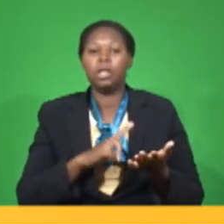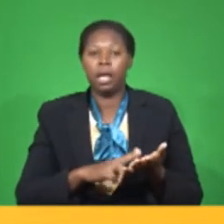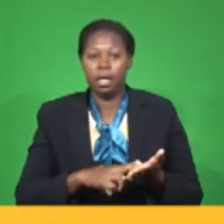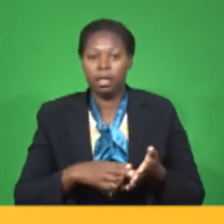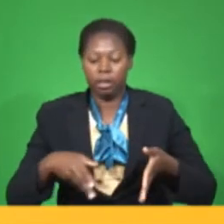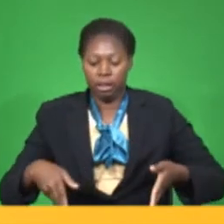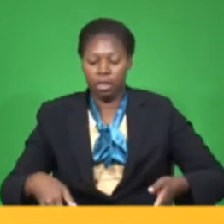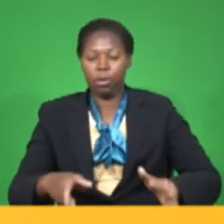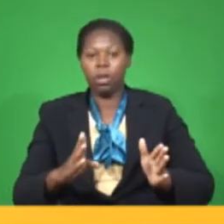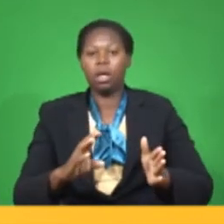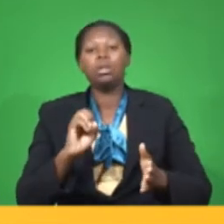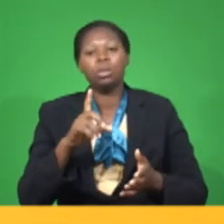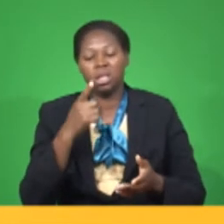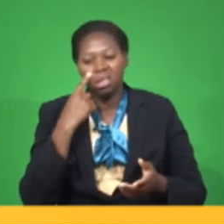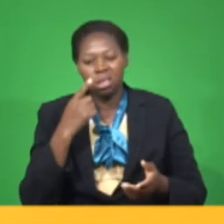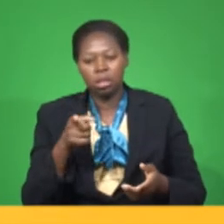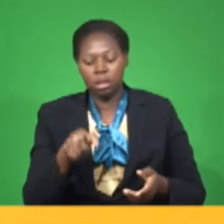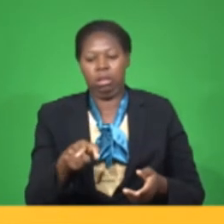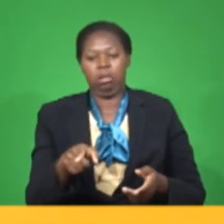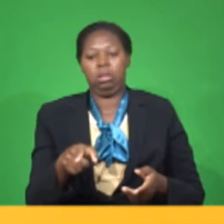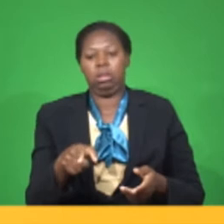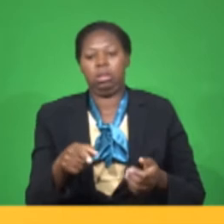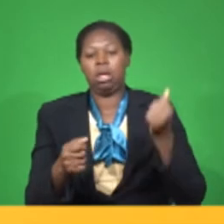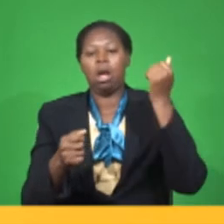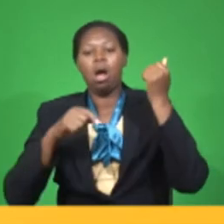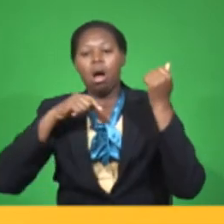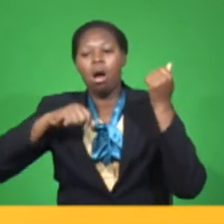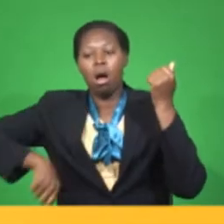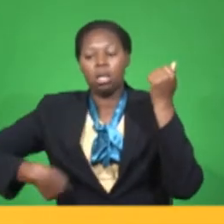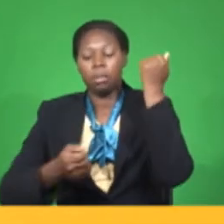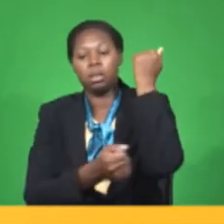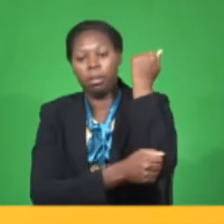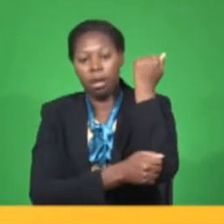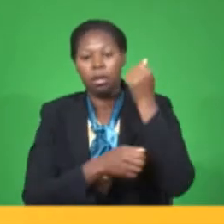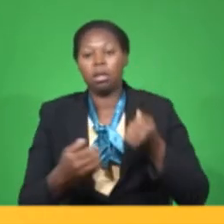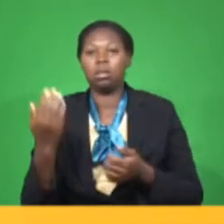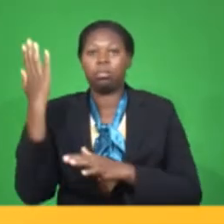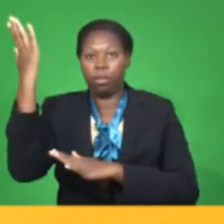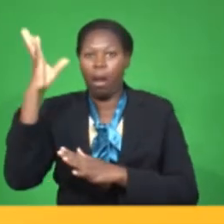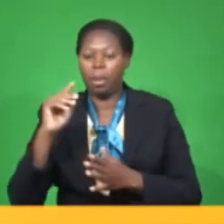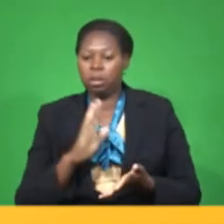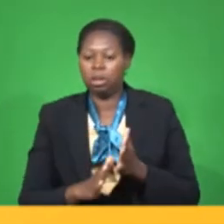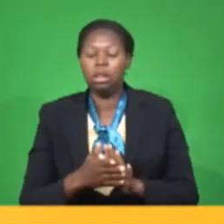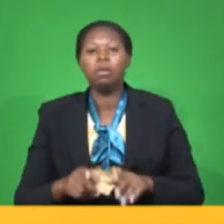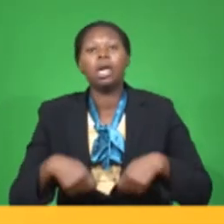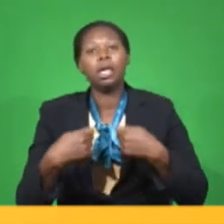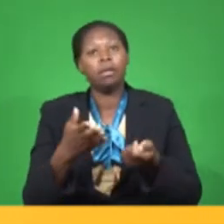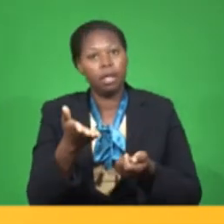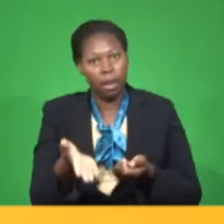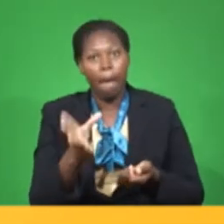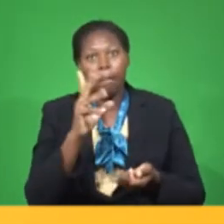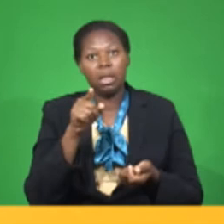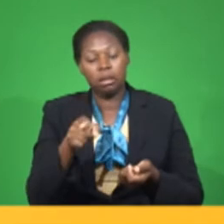akasampiwa iye kuti ave mukadzi wake. Zvino Judha wakati achimuona akati chifere nekuti wakanga wakafukidza chiso